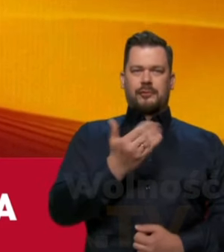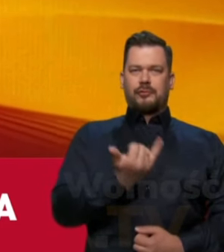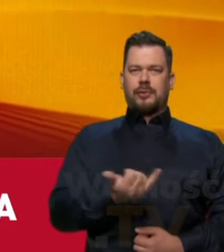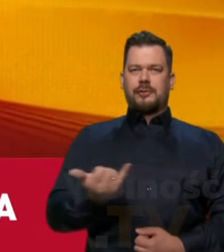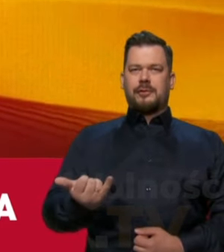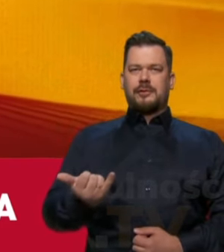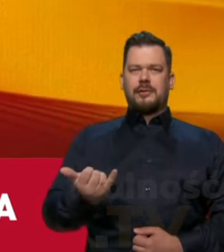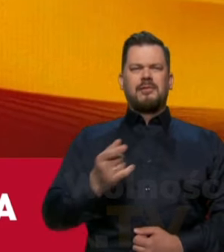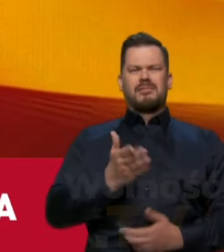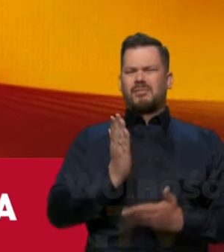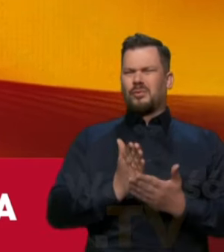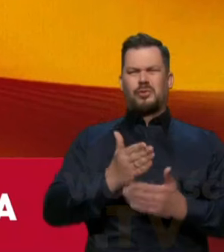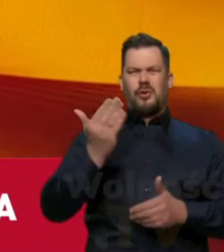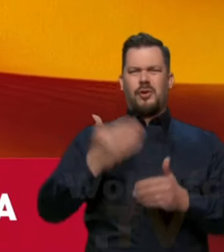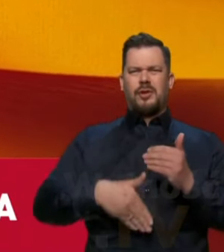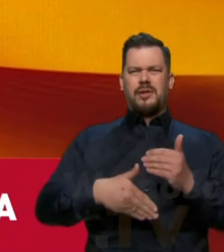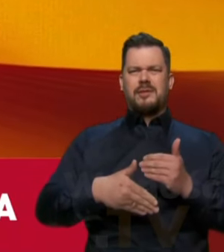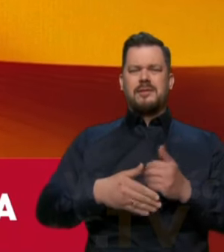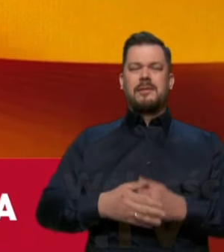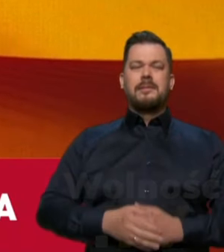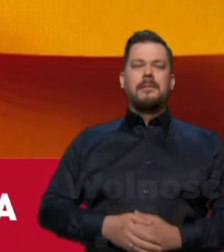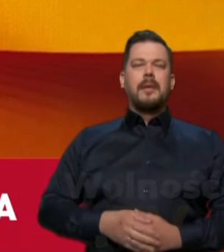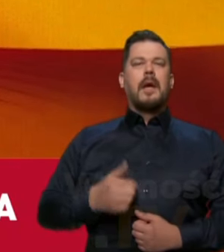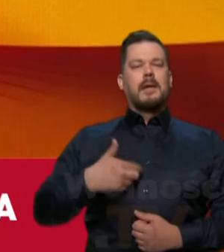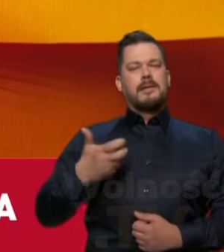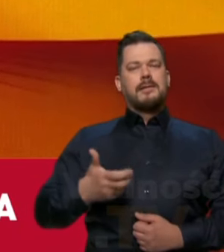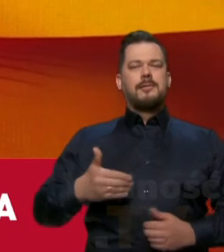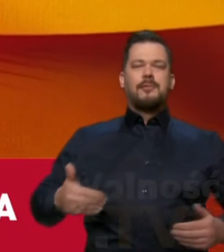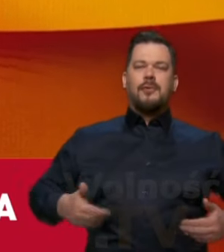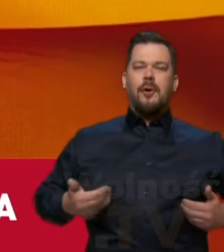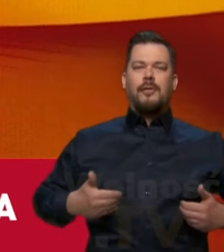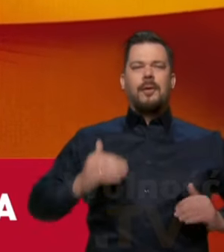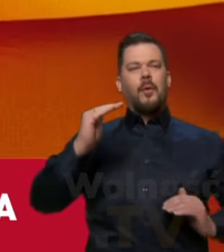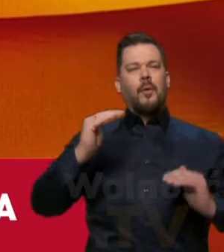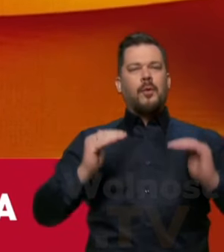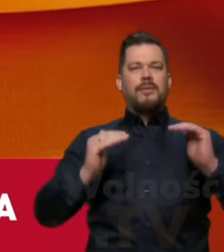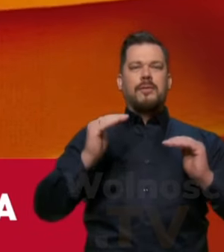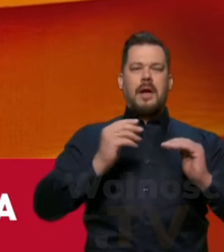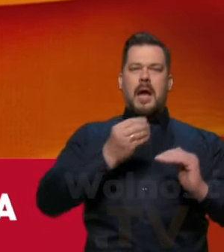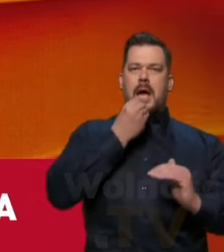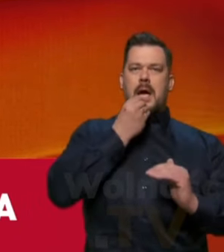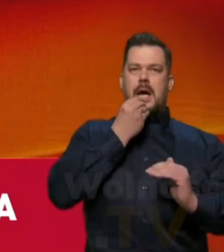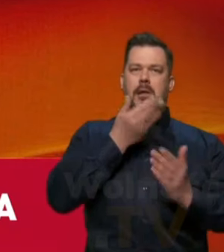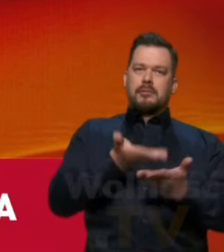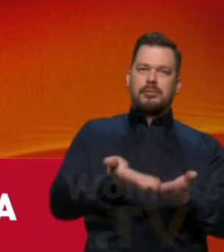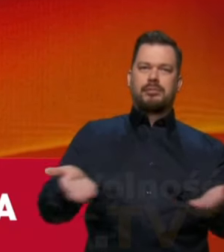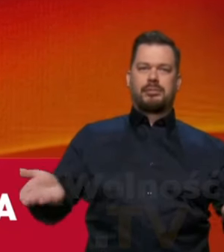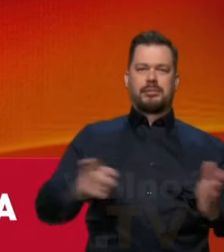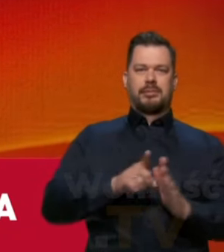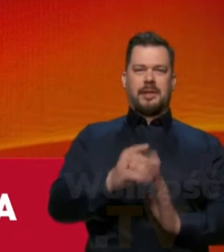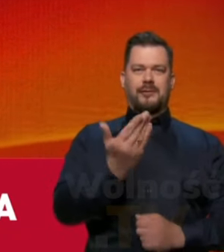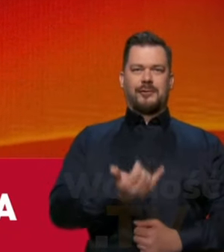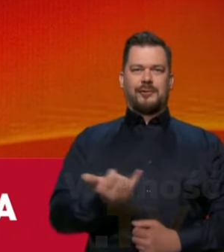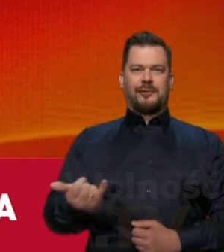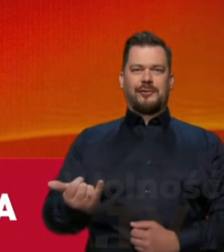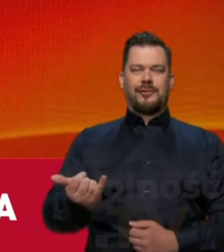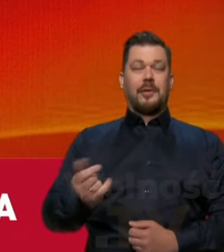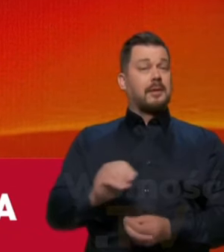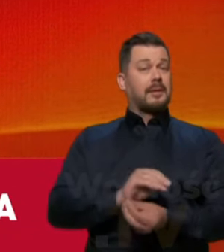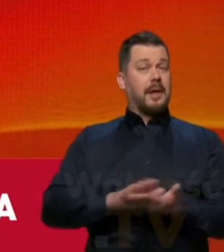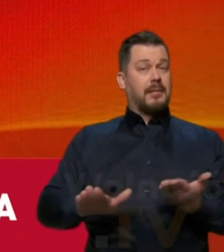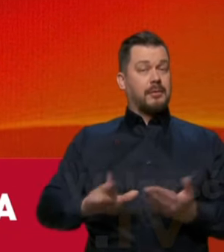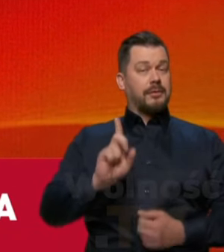zostało zlikwidowane. Wprowadzimy zdrowe, zbilansowane posiłki w szkole, a przede wszystkim